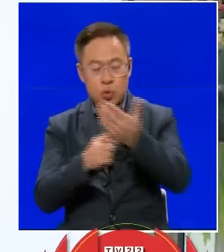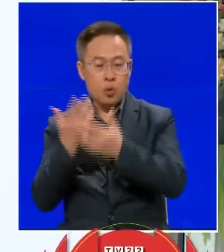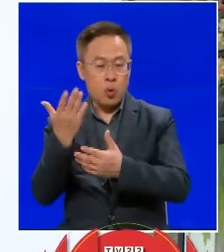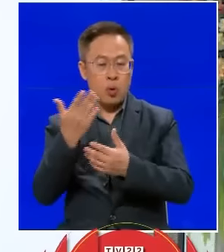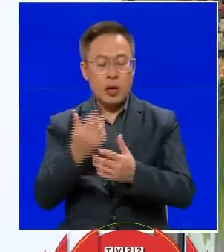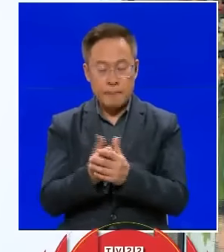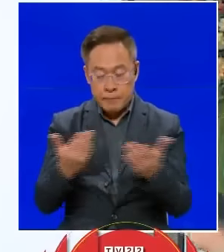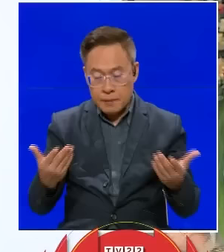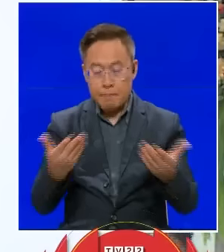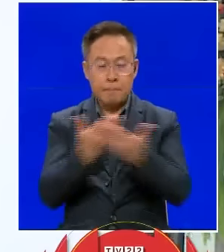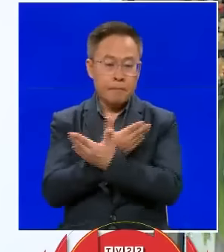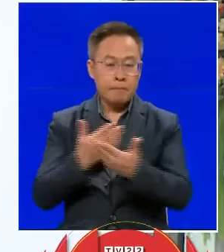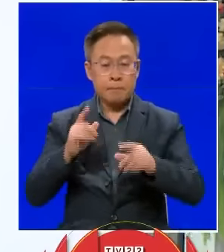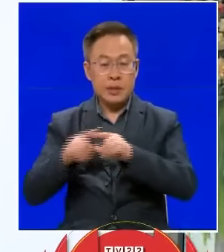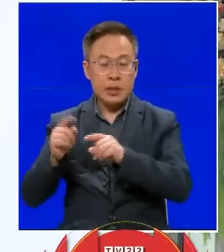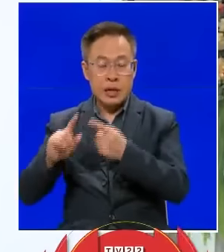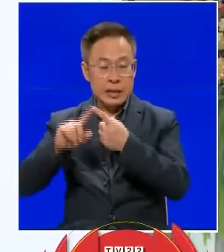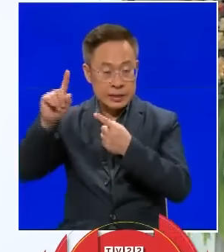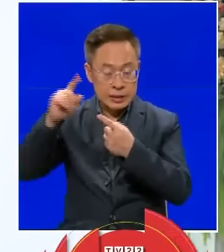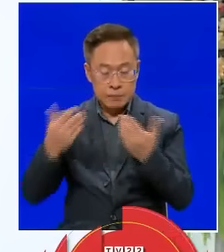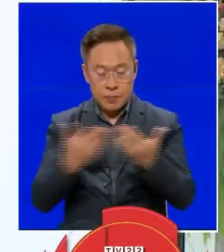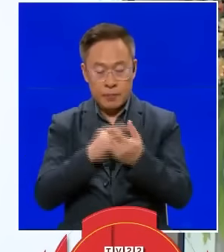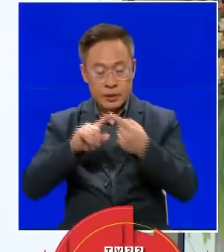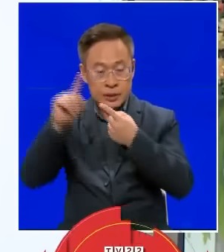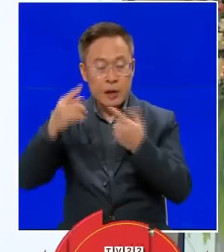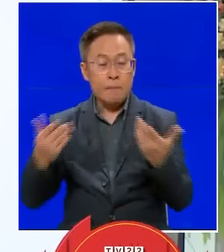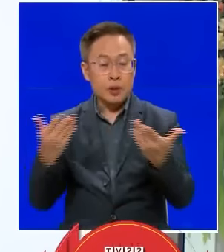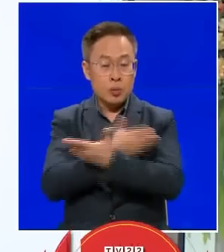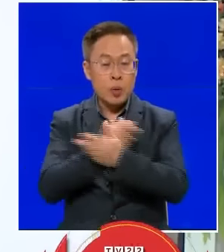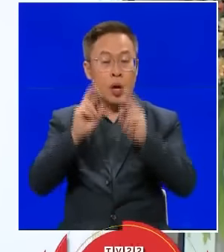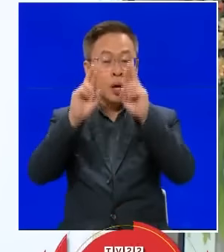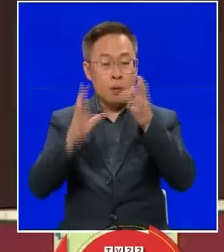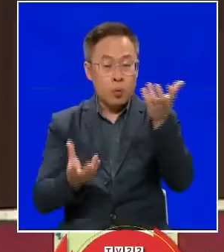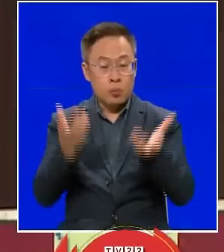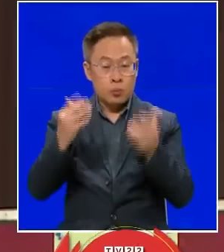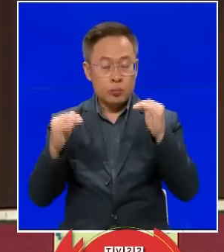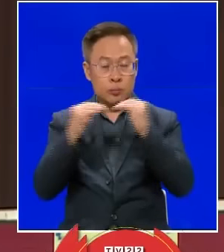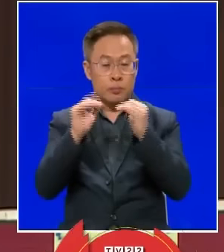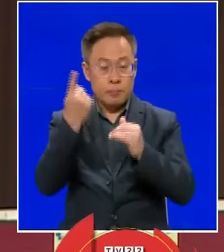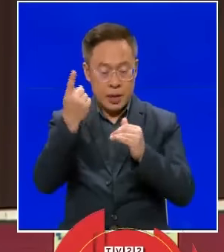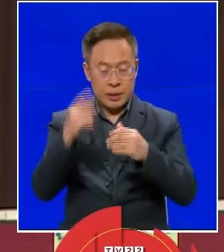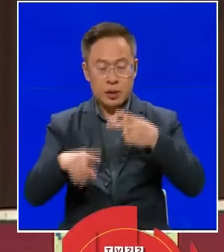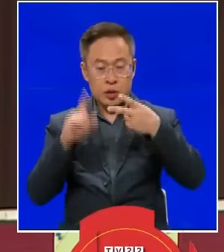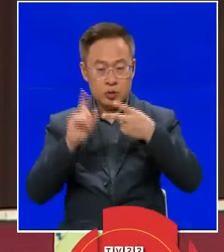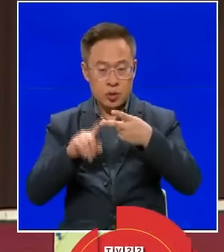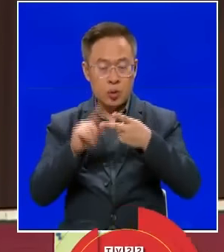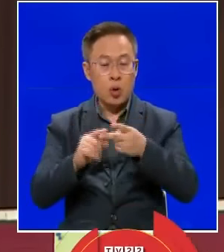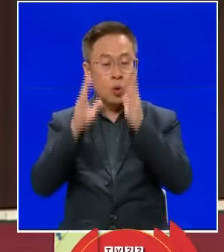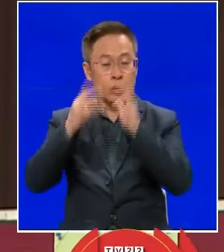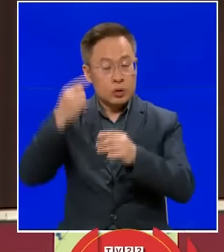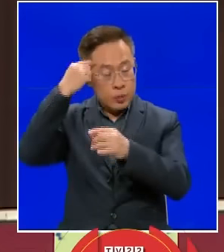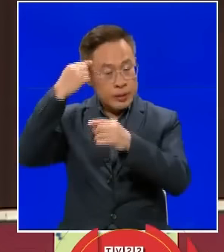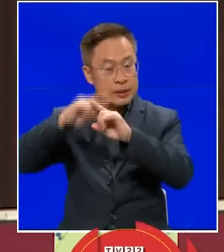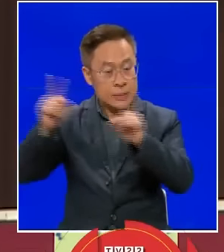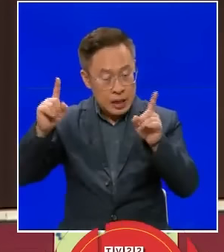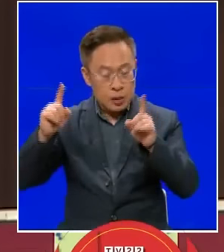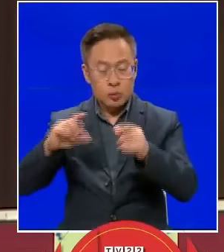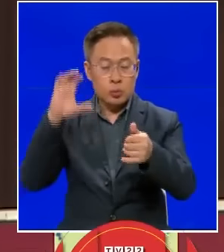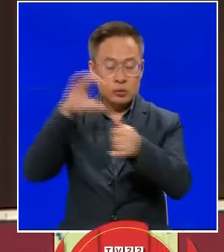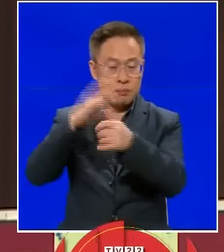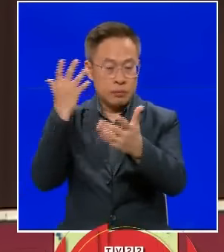นี้ยังคงไม่มีความคืบหน้าก็คือข้อที่ 1ปฏิรูปกระบวนการยุติธรรมและข้อที่ 2ต้องไม่มีคนเห็นต่างทางการเมืองถูกคุมขัง